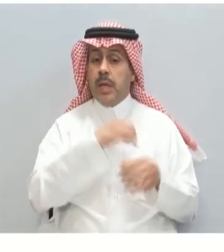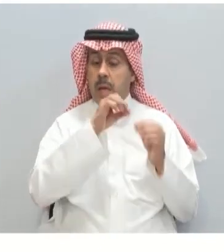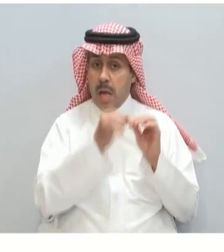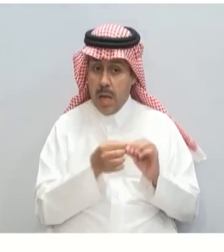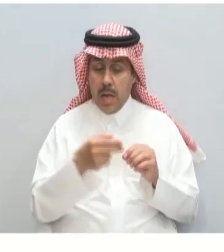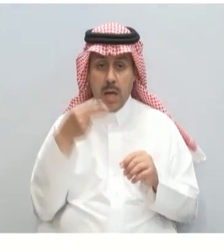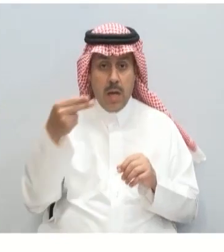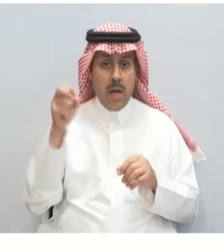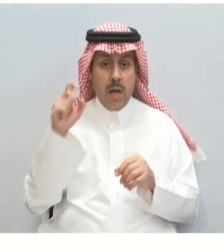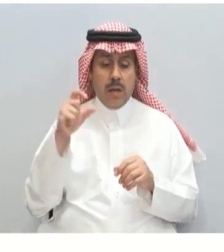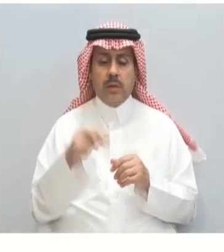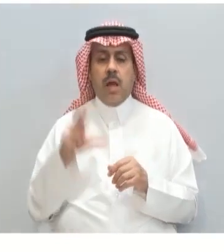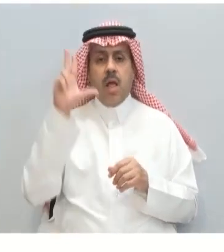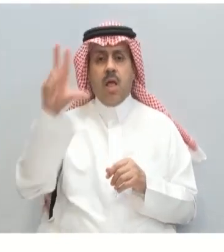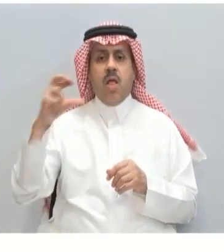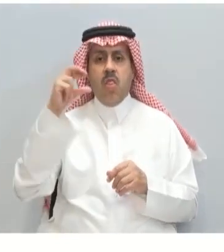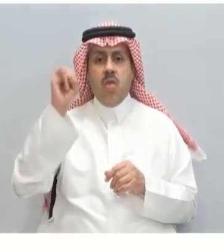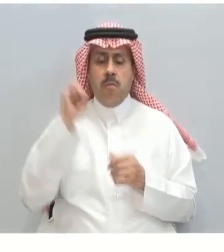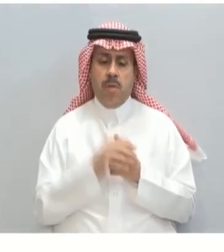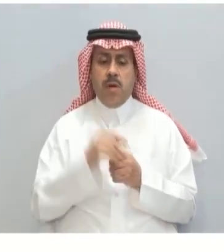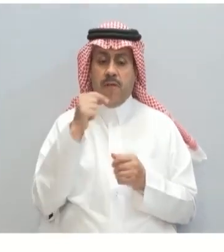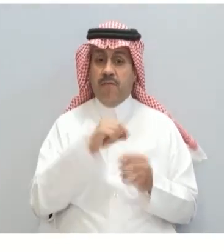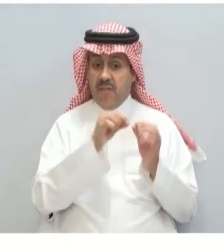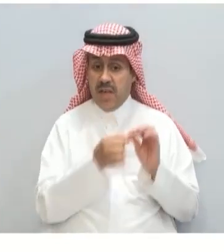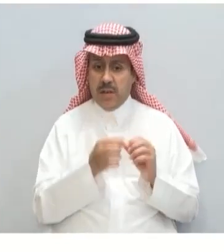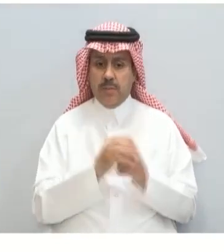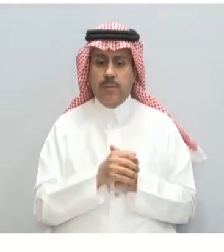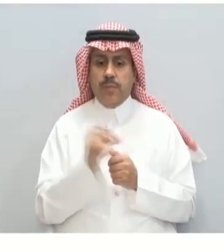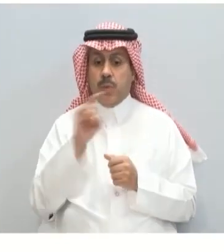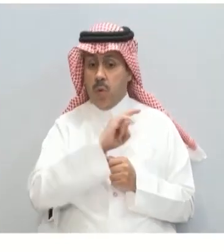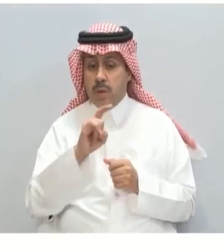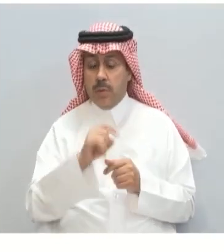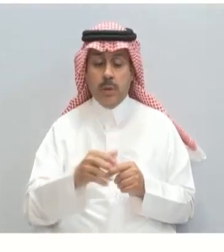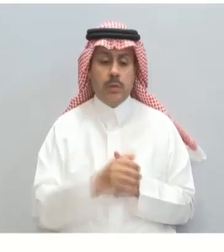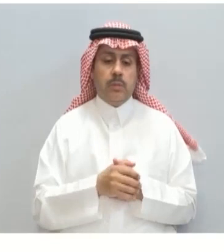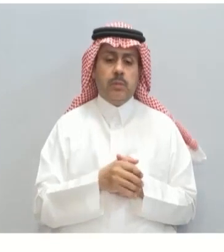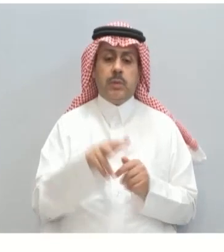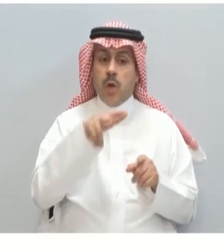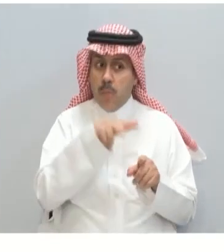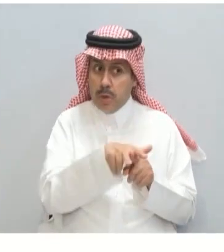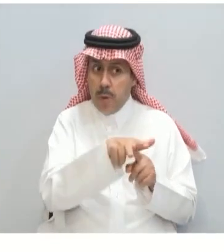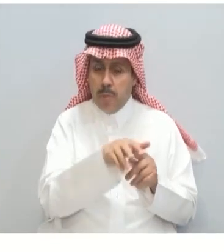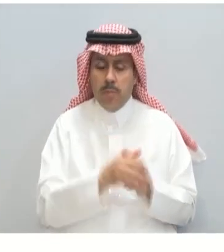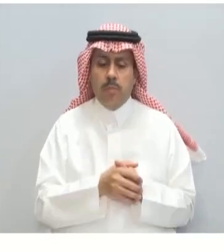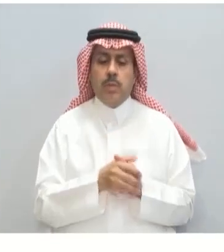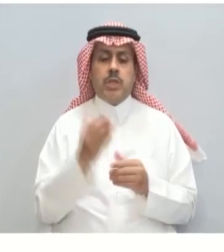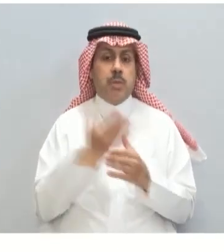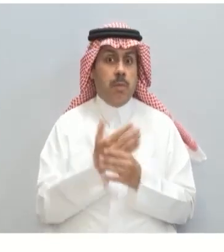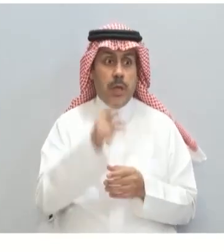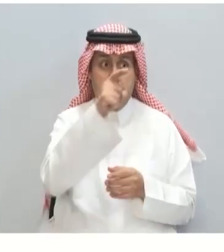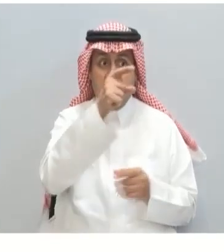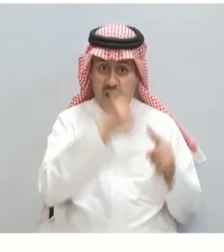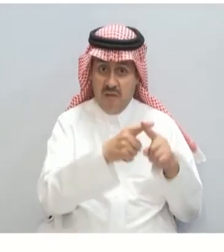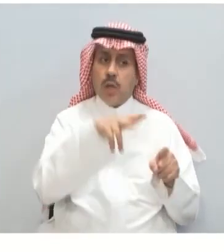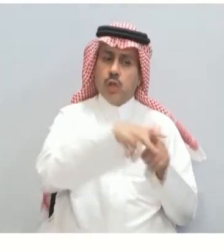الذمه ان عقد الذمه على عقيدته وعدم التعرض له لماذا لاجل ديانته